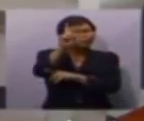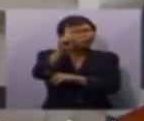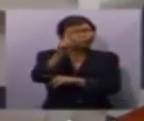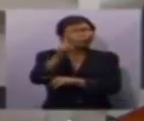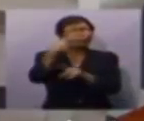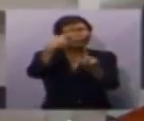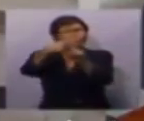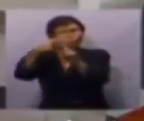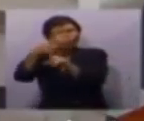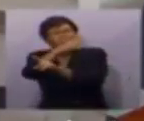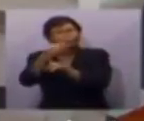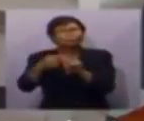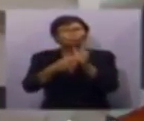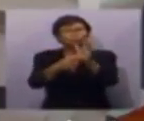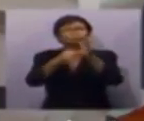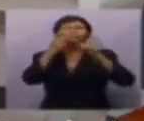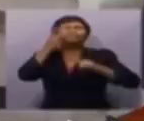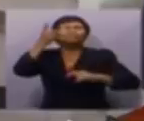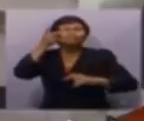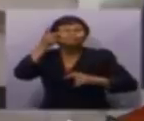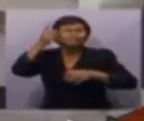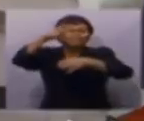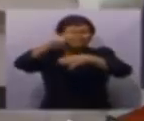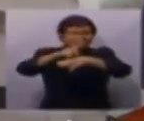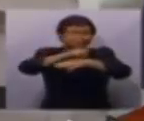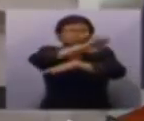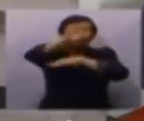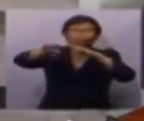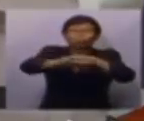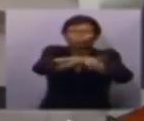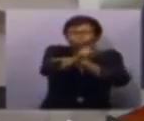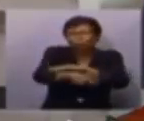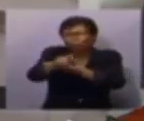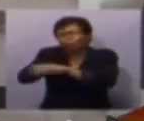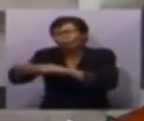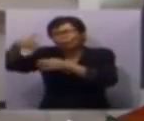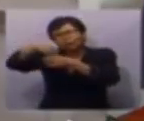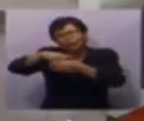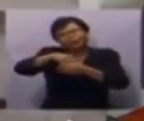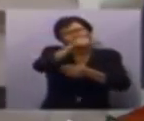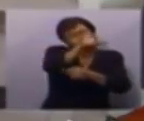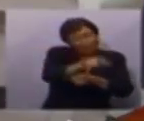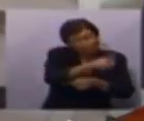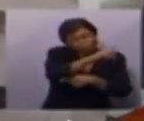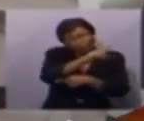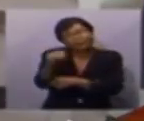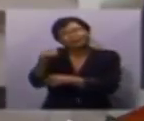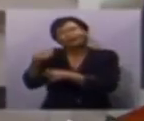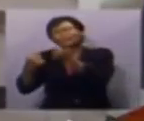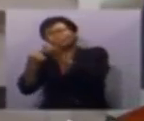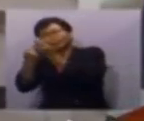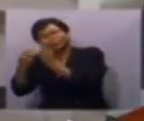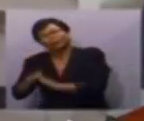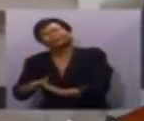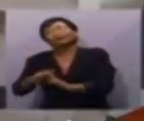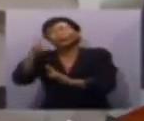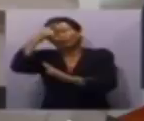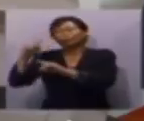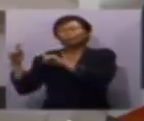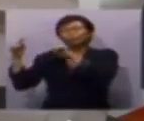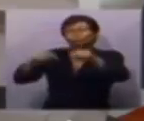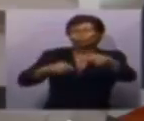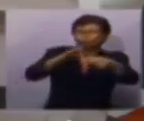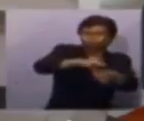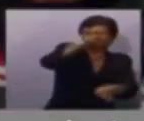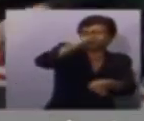Perkembangan positif dan menunjukkan kematangan di semua pihak, bukan saja dalam kalangan calon tetapi juga penyokong yang hadir untuk memberi